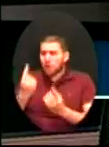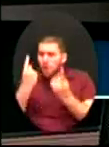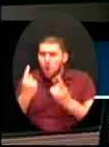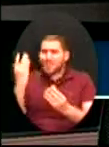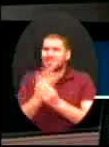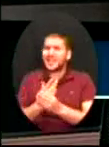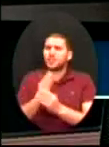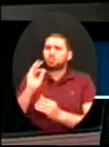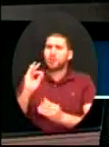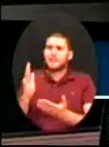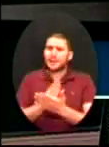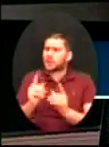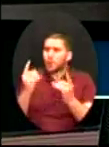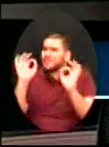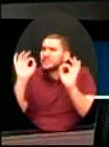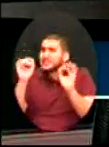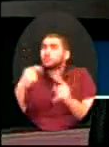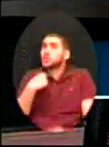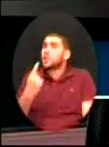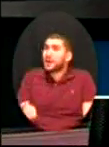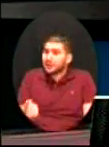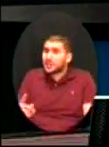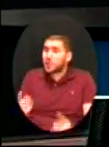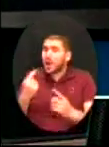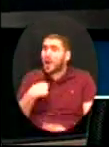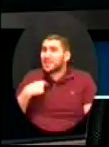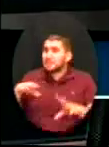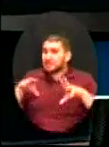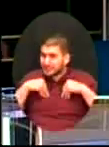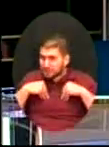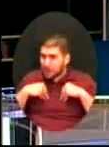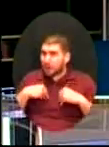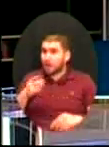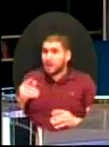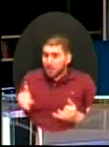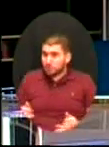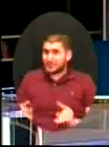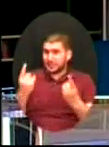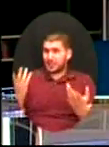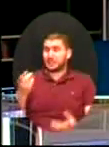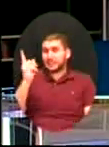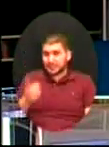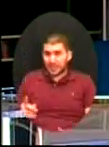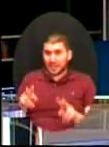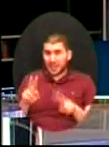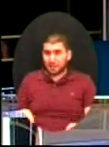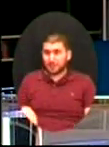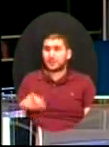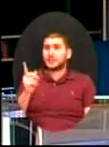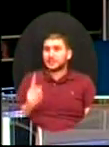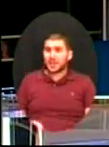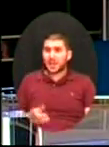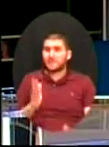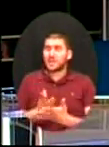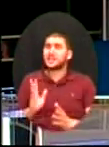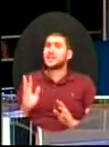של מכינה. זה לא קורה היום. זה מה שאני אומרת. אני מסכימה איתו, אני רק אומרת, לא צריך להוסיף. צריך את הקיים